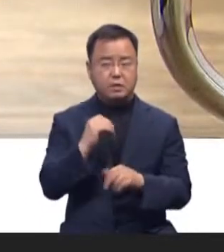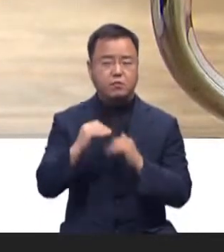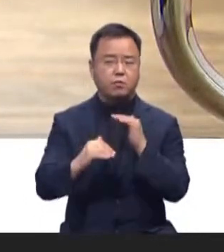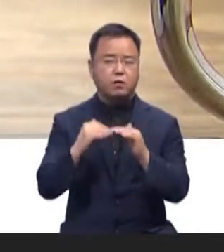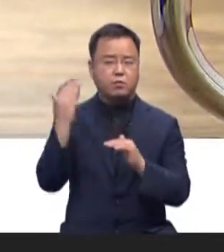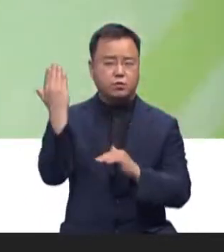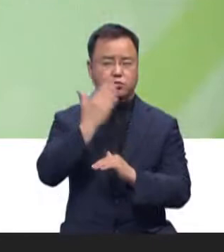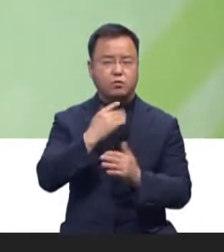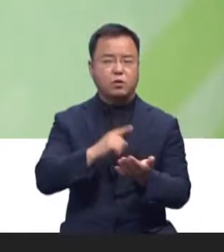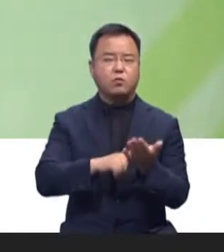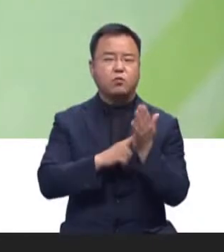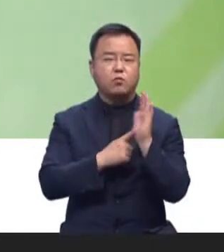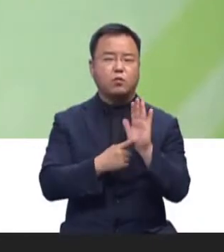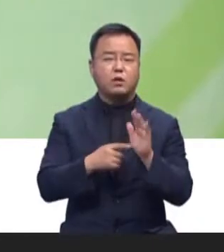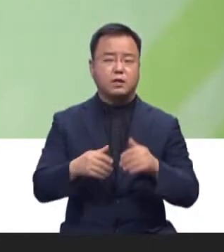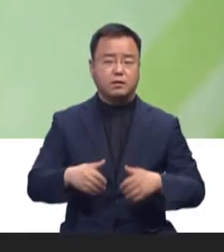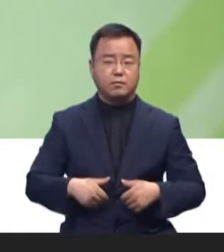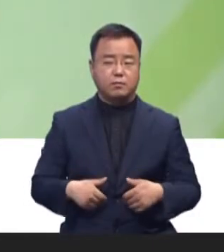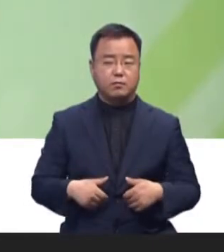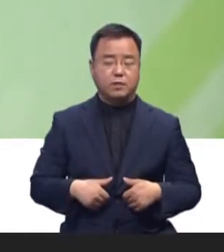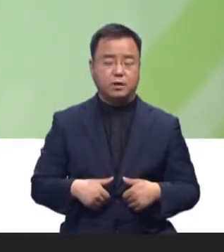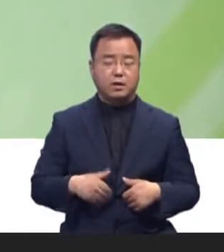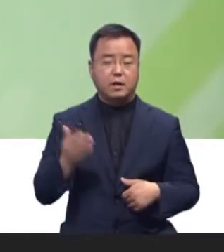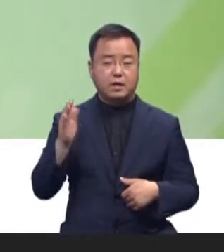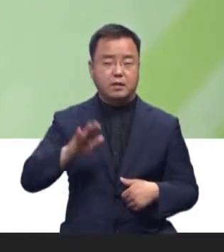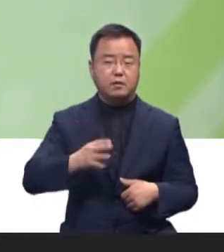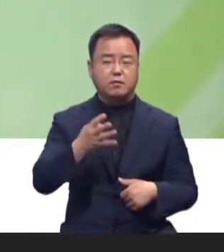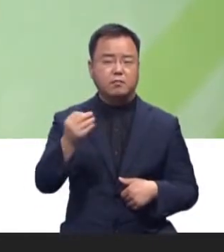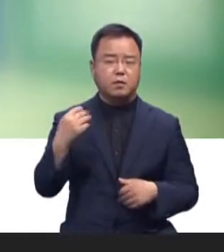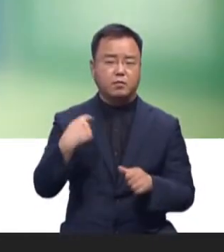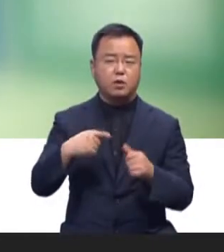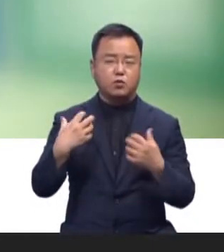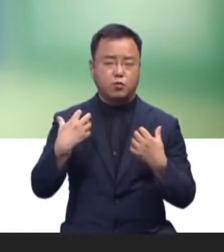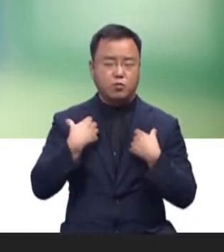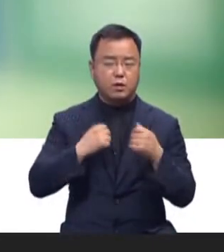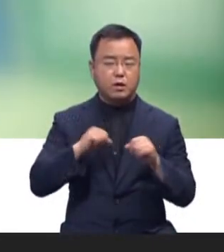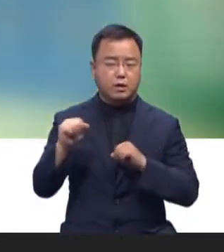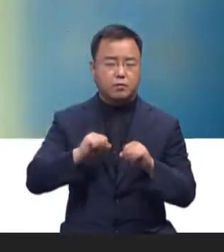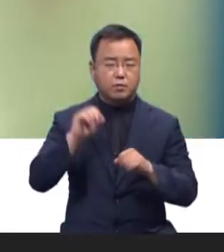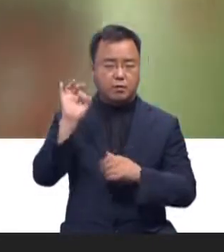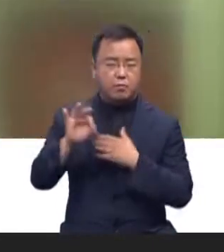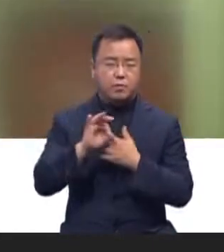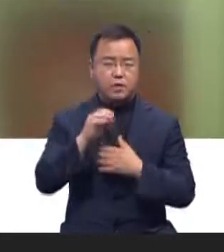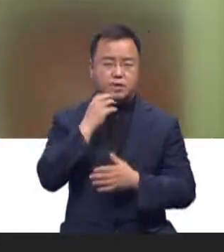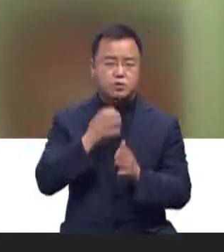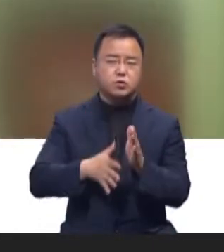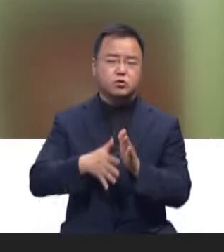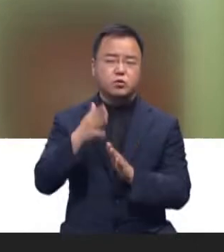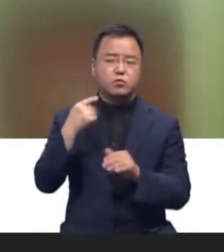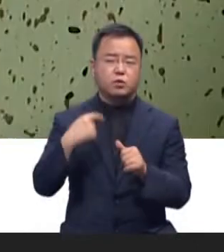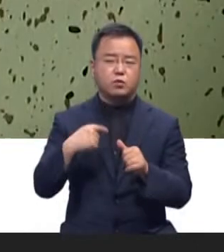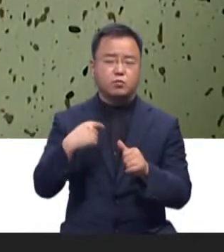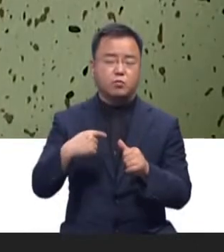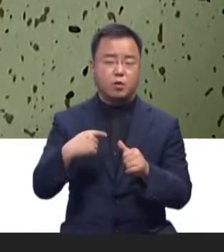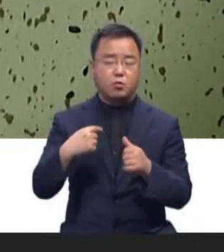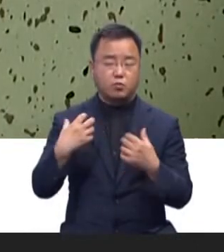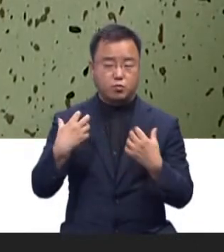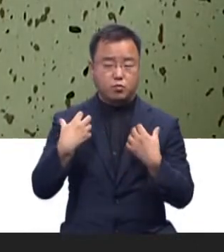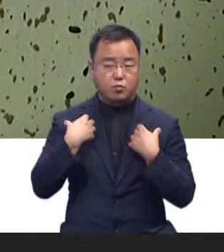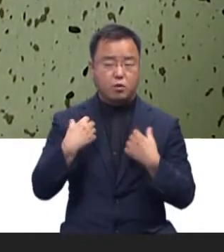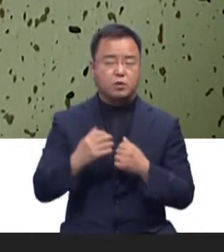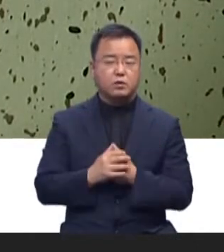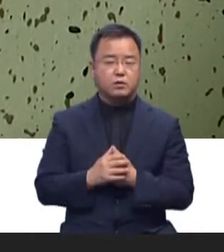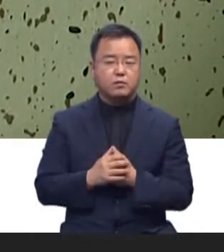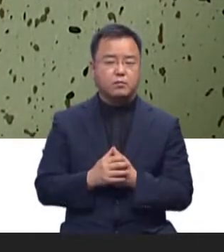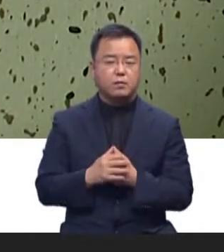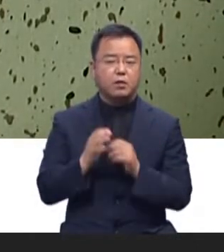투명하게 공개하는 게 우선입니다. 하지만 일부 교육청의 행태들을 보면 특히 이제 서울시 교육청의 경우에는